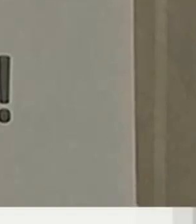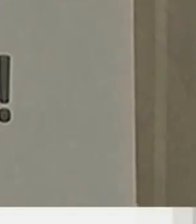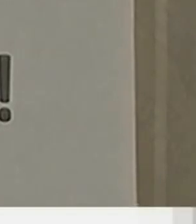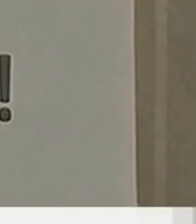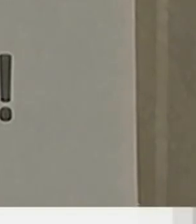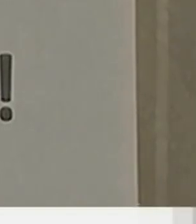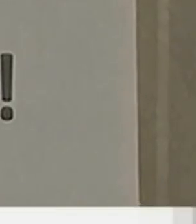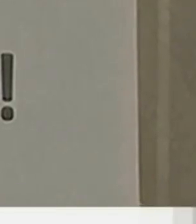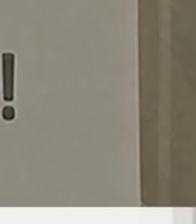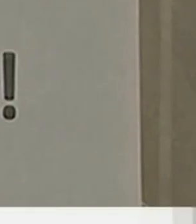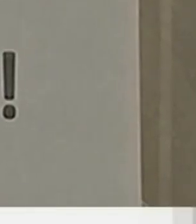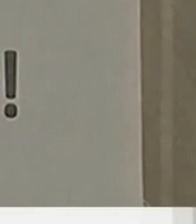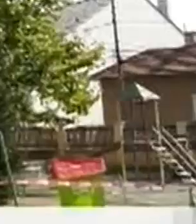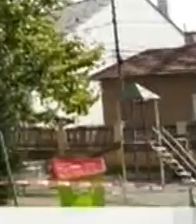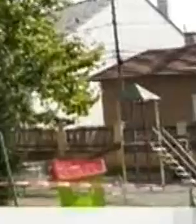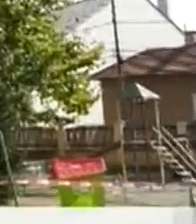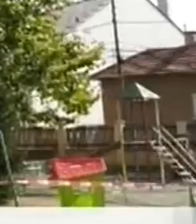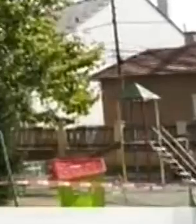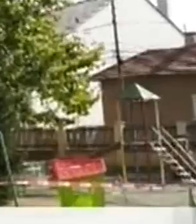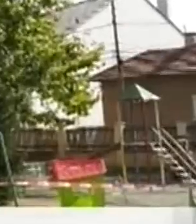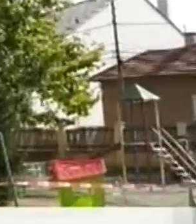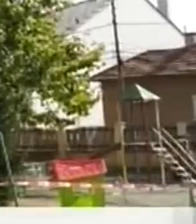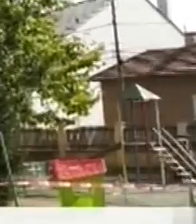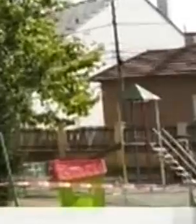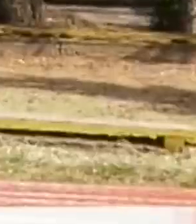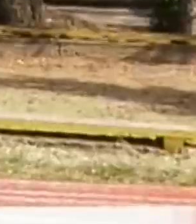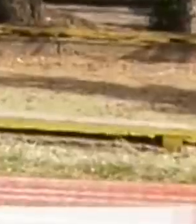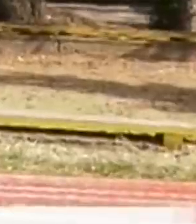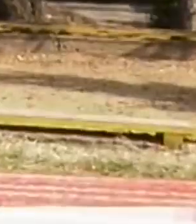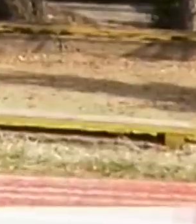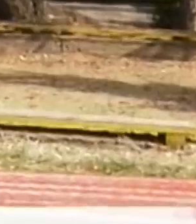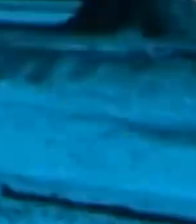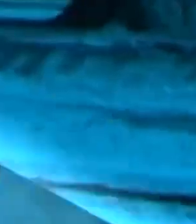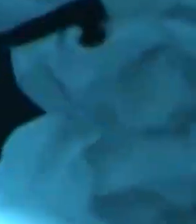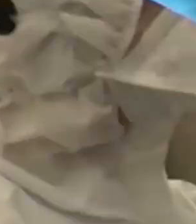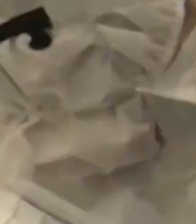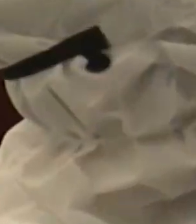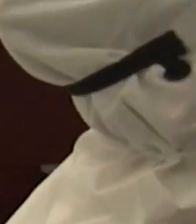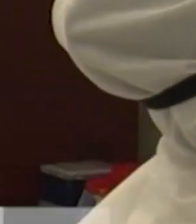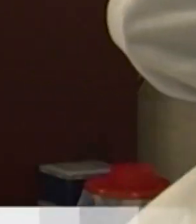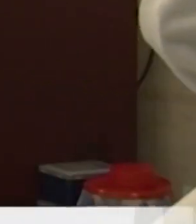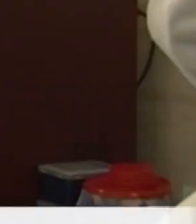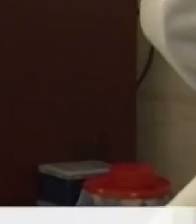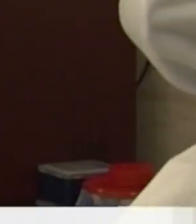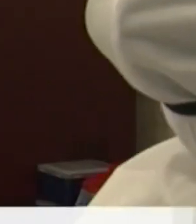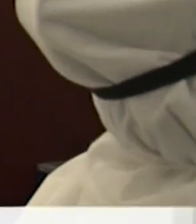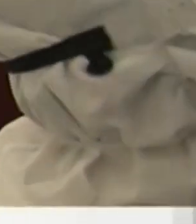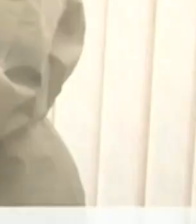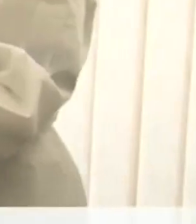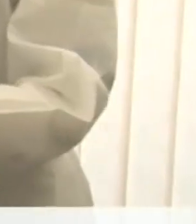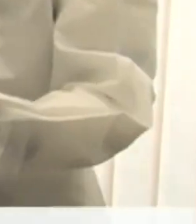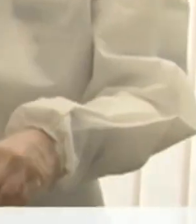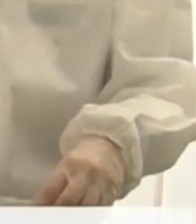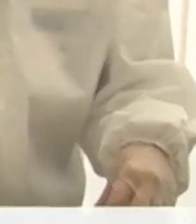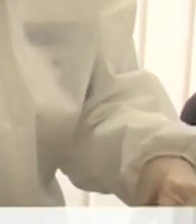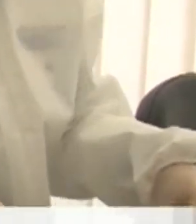столично училище под карантина, а в Монтана 5 заразени в детска градина. За сблъсъка с вируса от